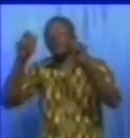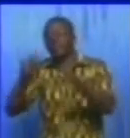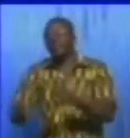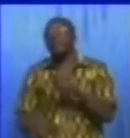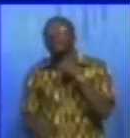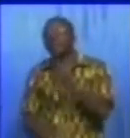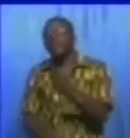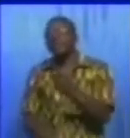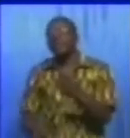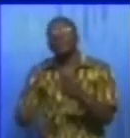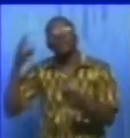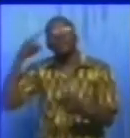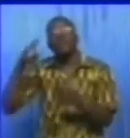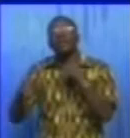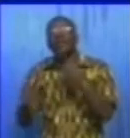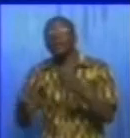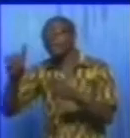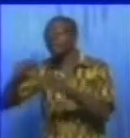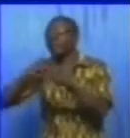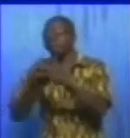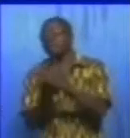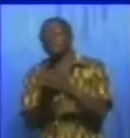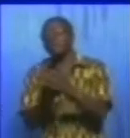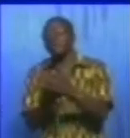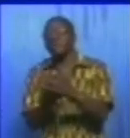que j'avais bu, donc c'est avoir.